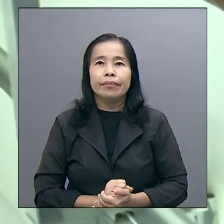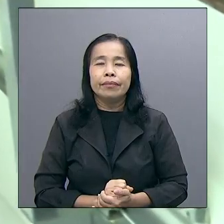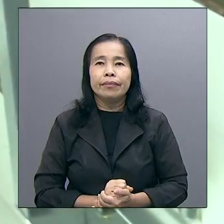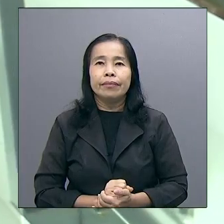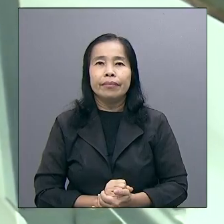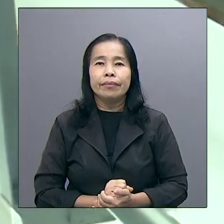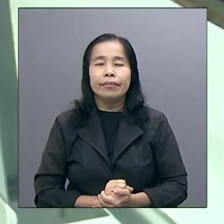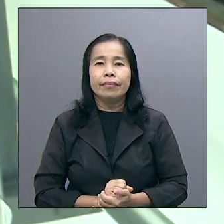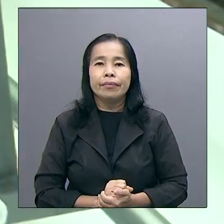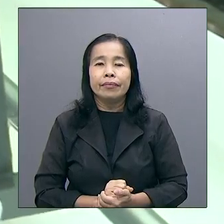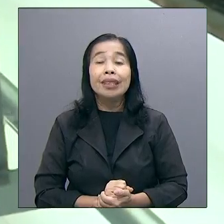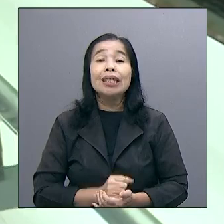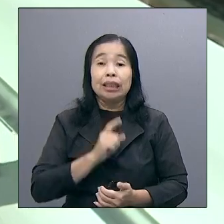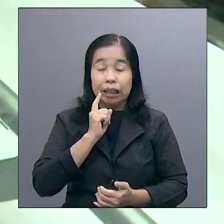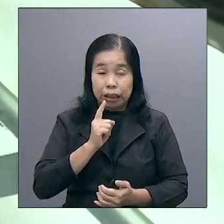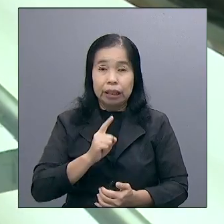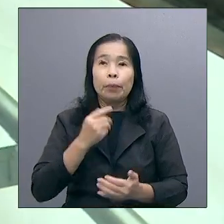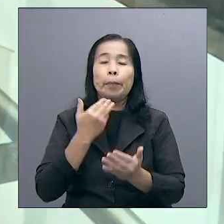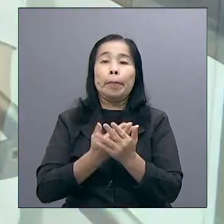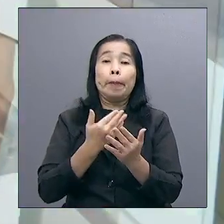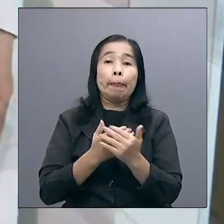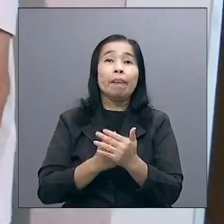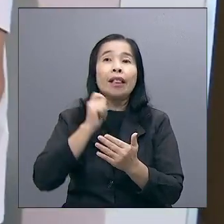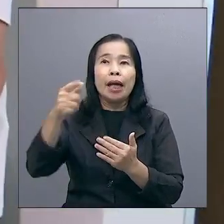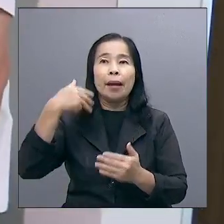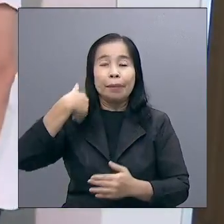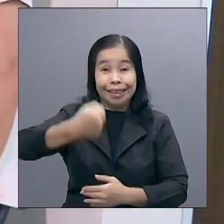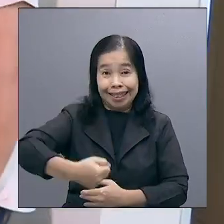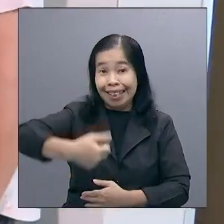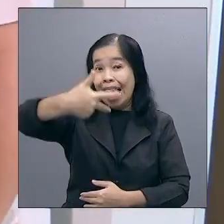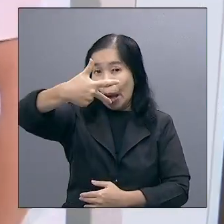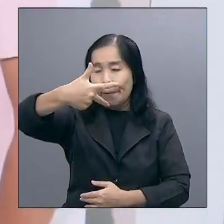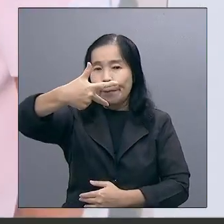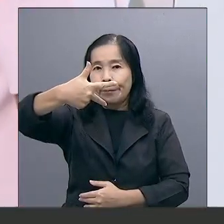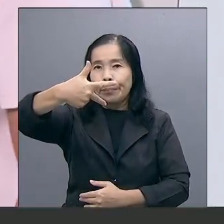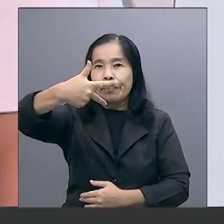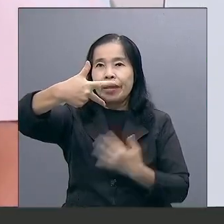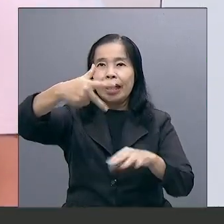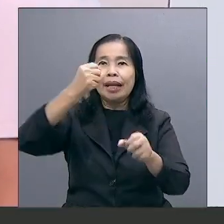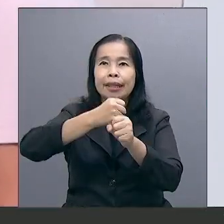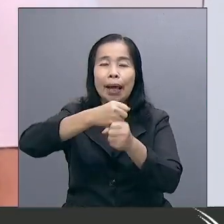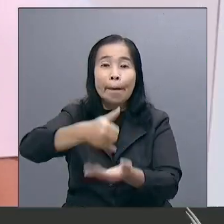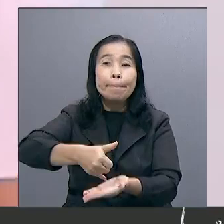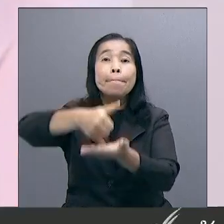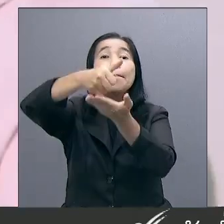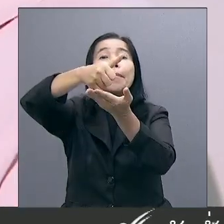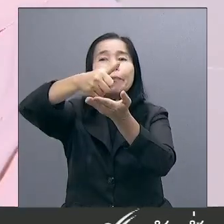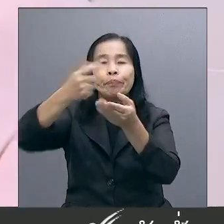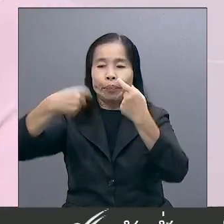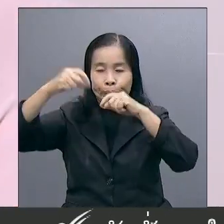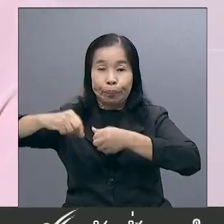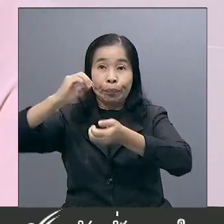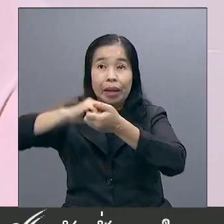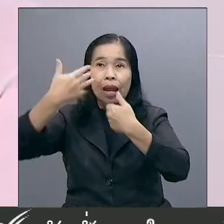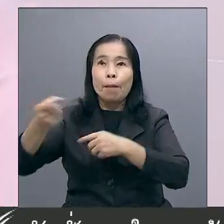สิ่ที่เขาทำไ้ใหกคือมีประตูนะครั เรามี 3 ชนกมแบนี้แล้วก็ส่ทกให้เรากคือ สาว